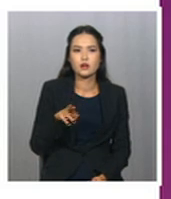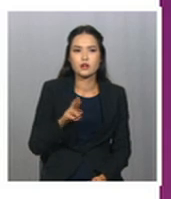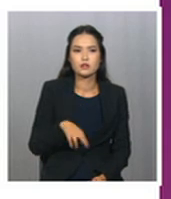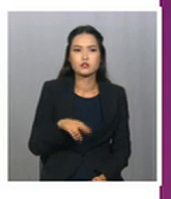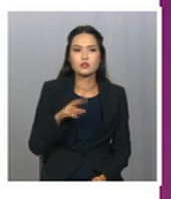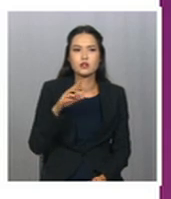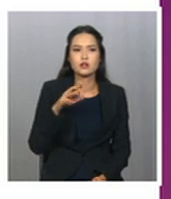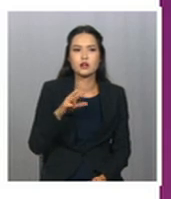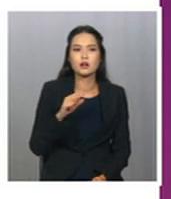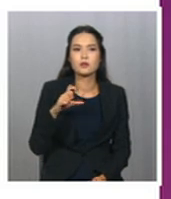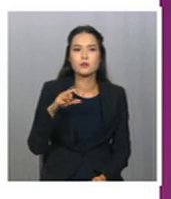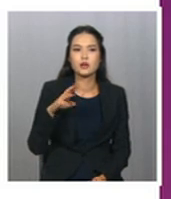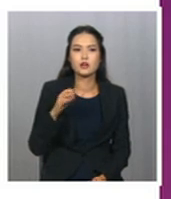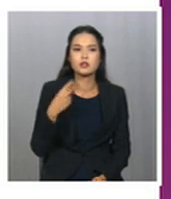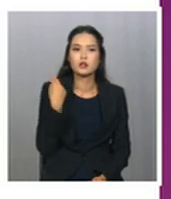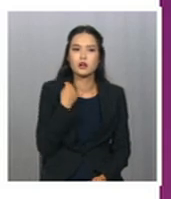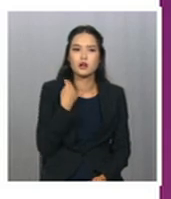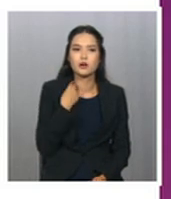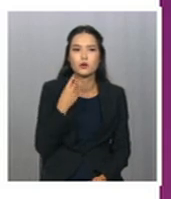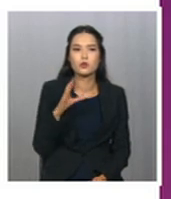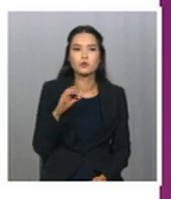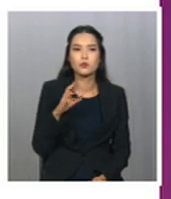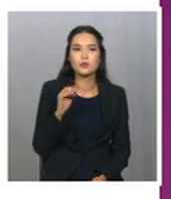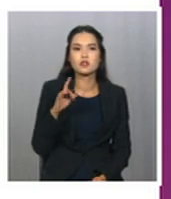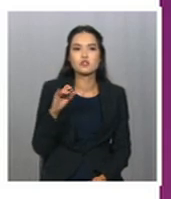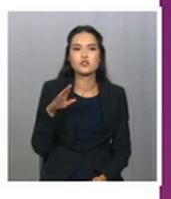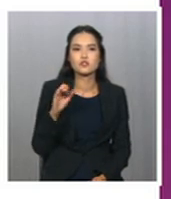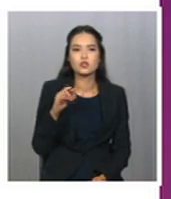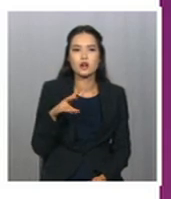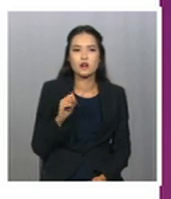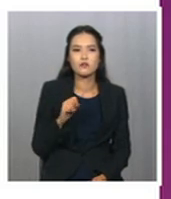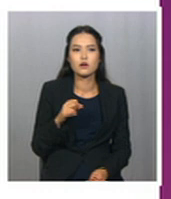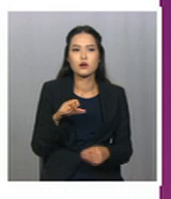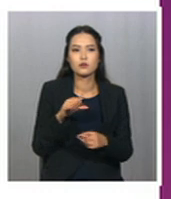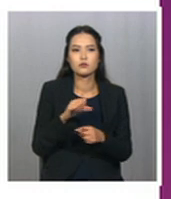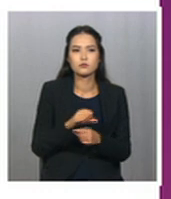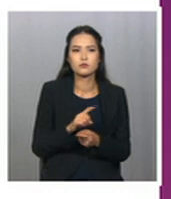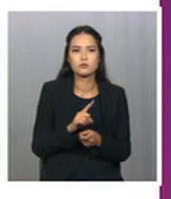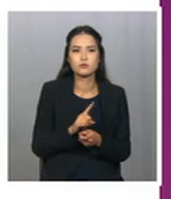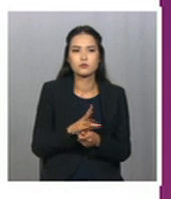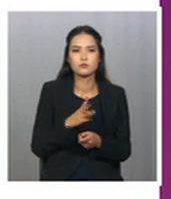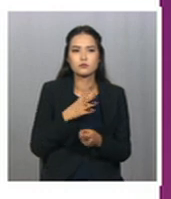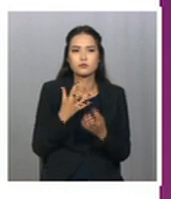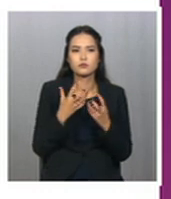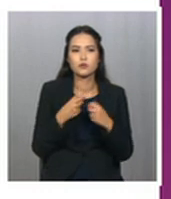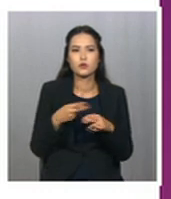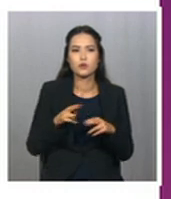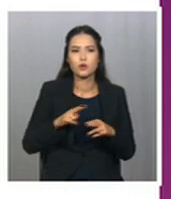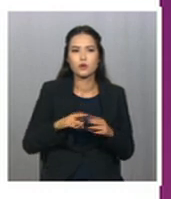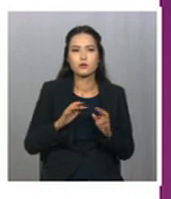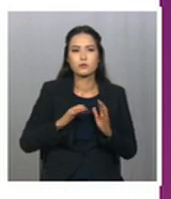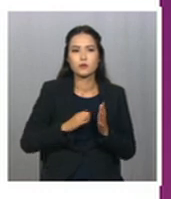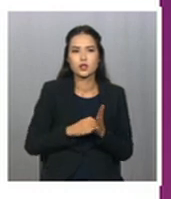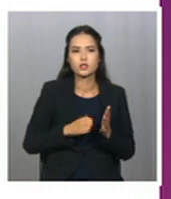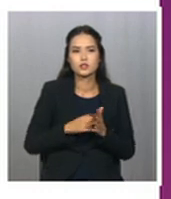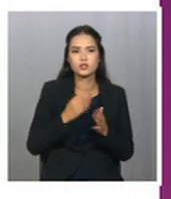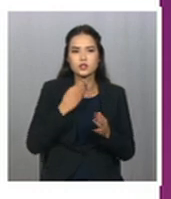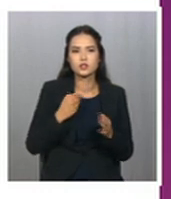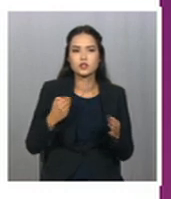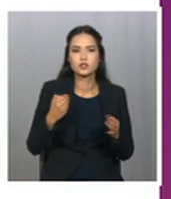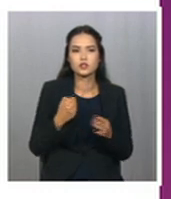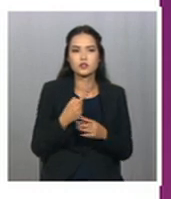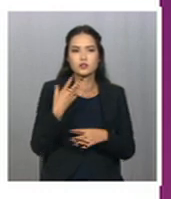Негізінен Альфред Мехен ақш супердержава болуға тиісті деп есептейтін және сол мақсатқа жетудің жолдарын